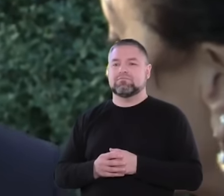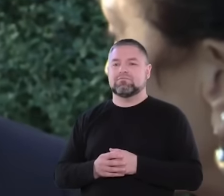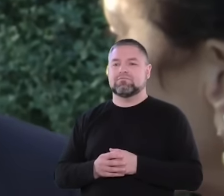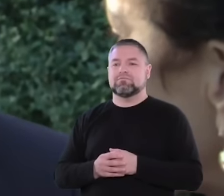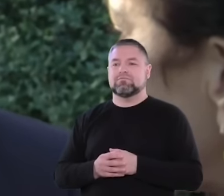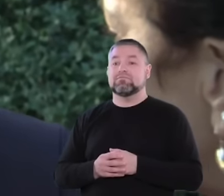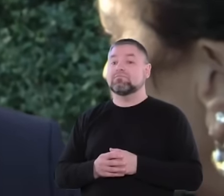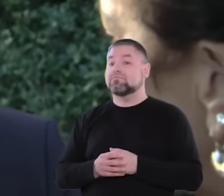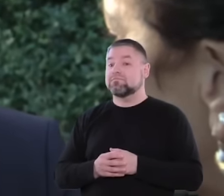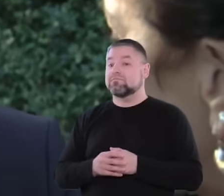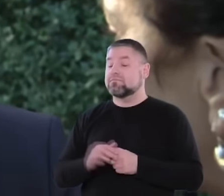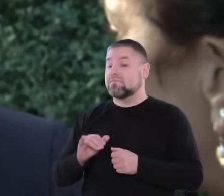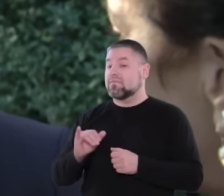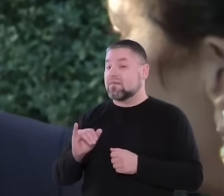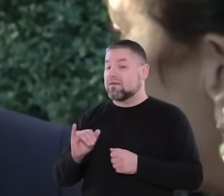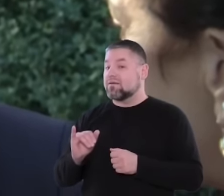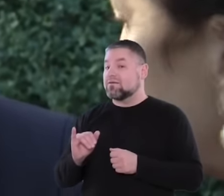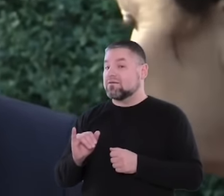I?